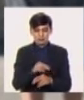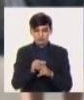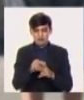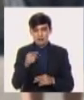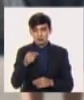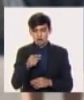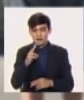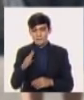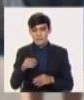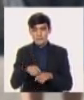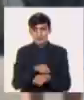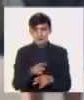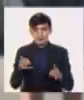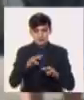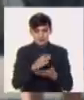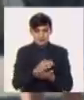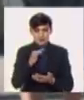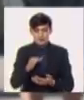асфальт қалып тұр, қалатынымыз.